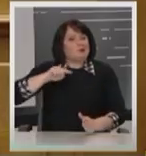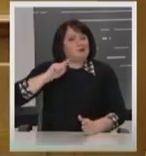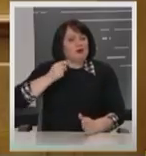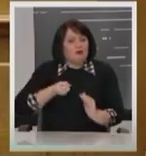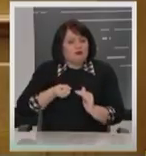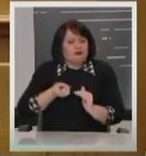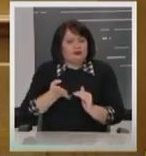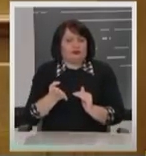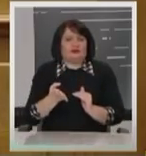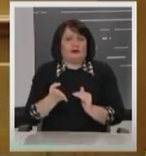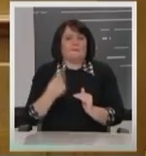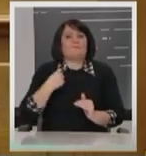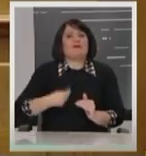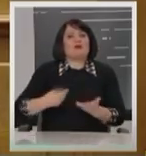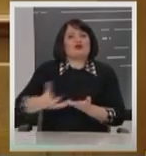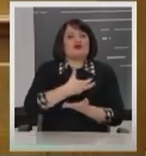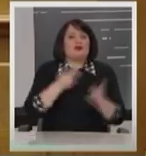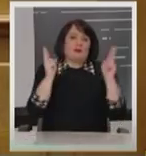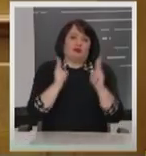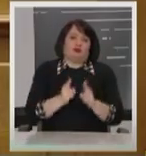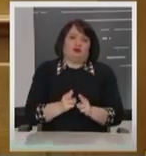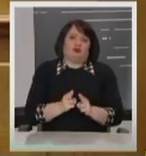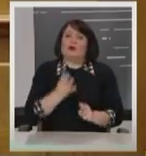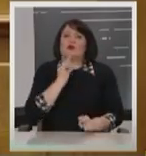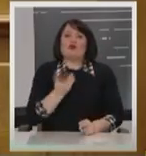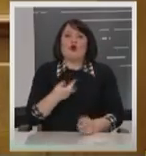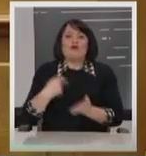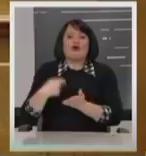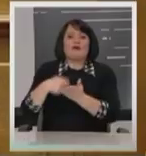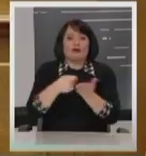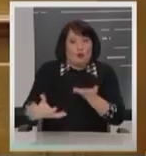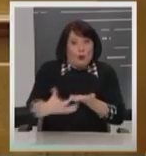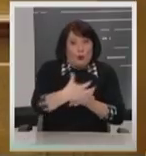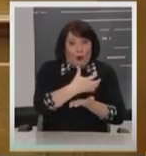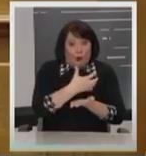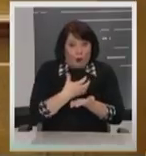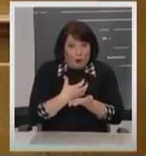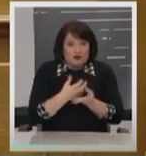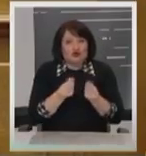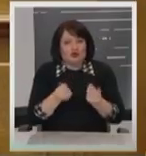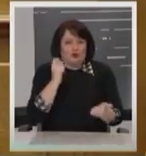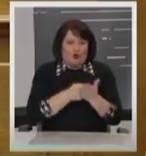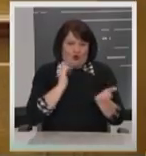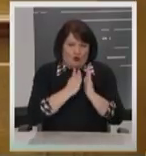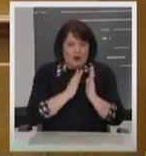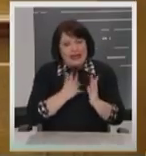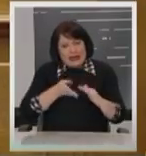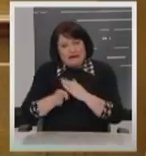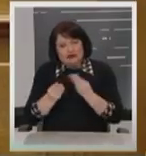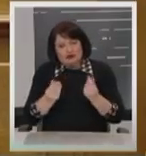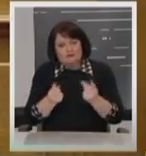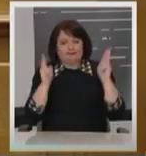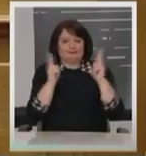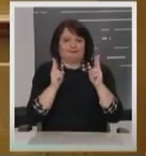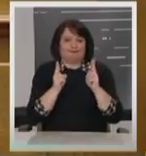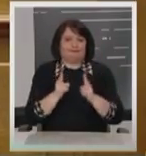σε περαιτέρω μείωση των δημοσίων εσόδων. Γιατί τα έσοδα από τους φόρους, άμεσους και έμεσους, μειώνονται και